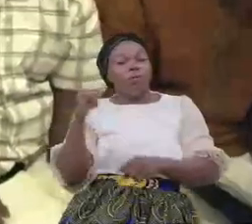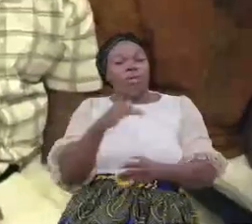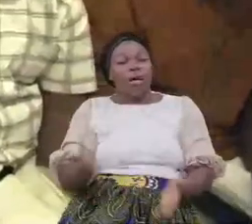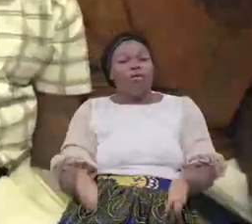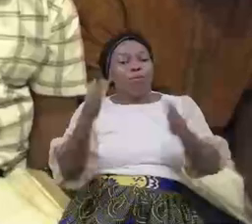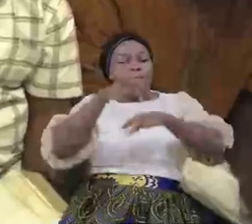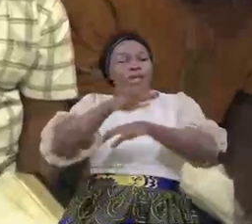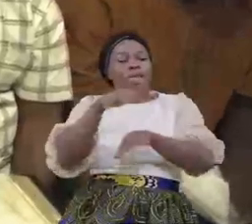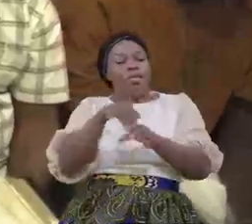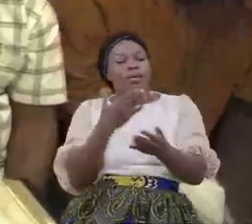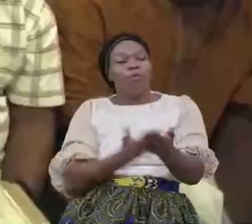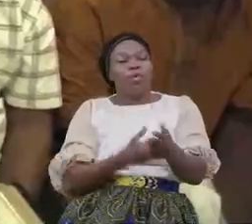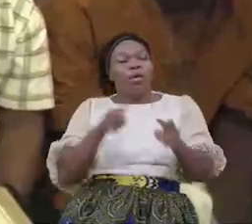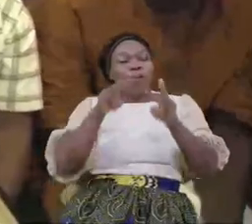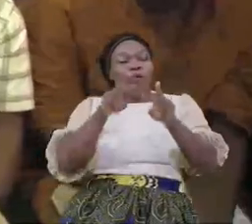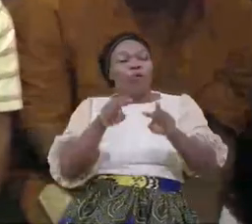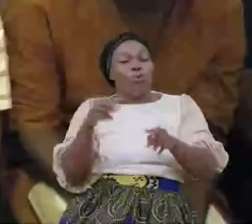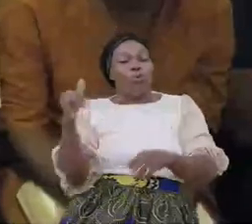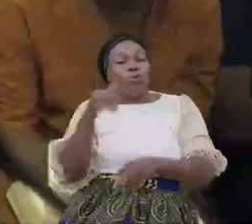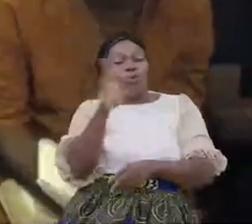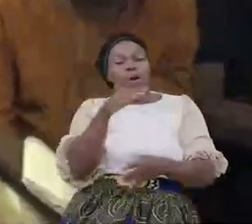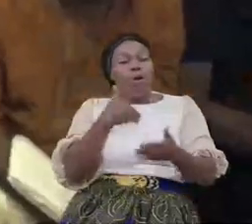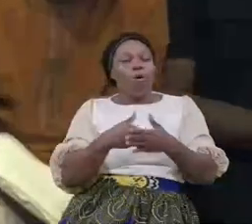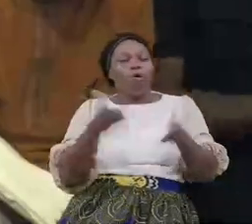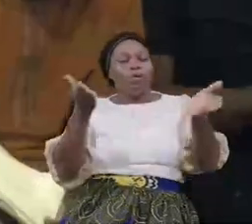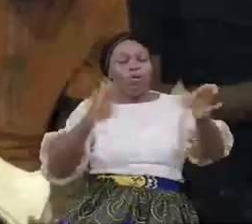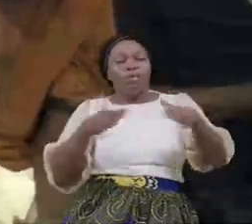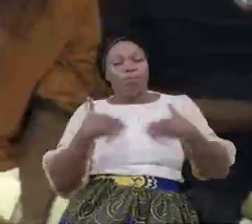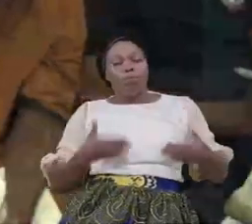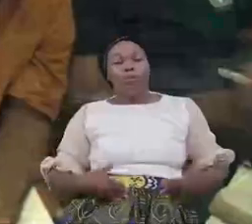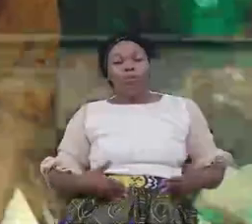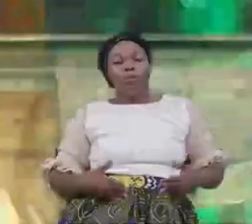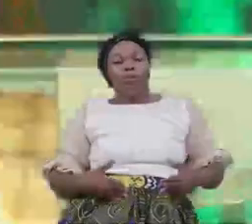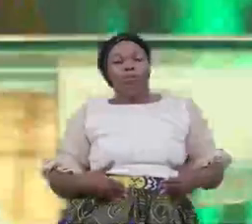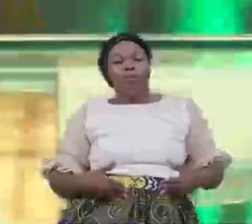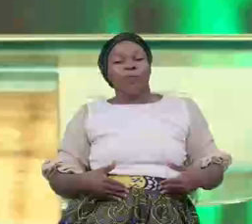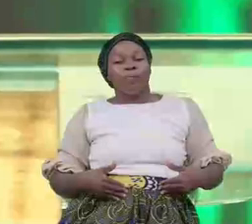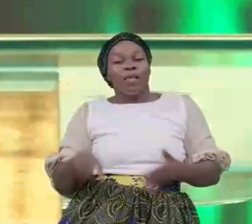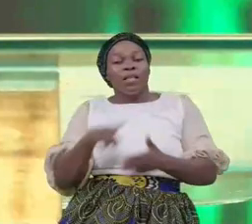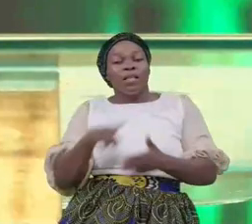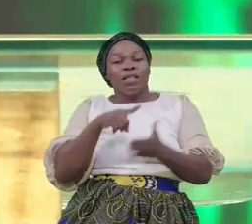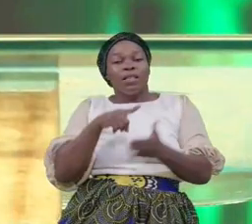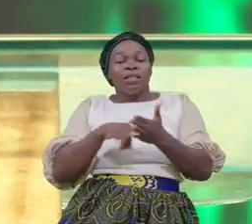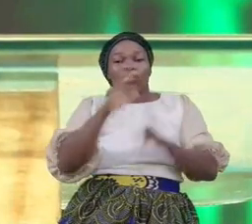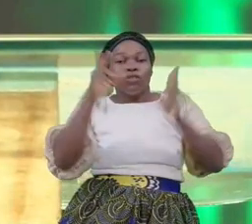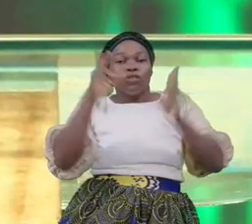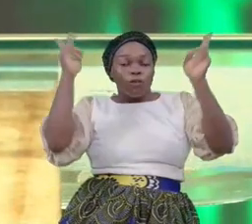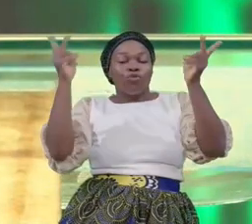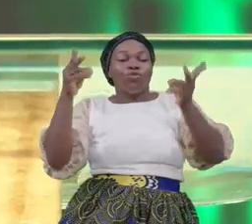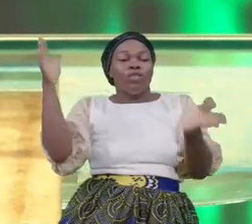tous des corps morts. Criez cela. Voici, c'était tous des corps morts. Voici votre victoire. Criez encore